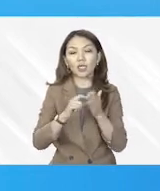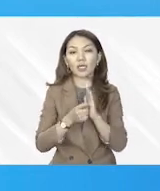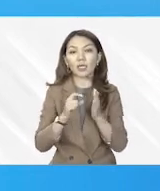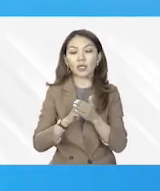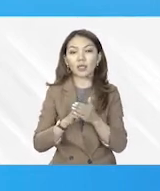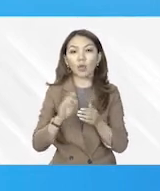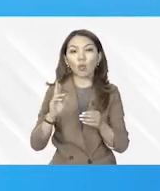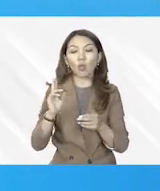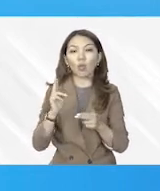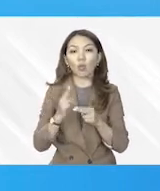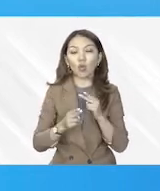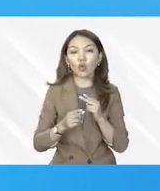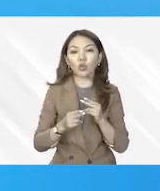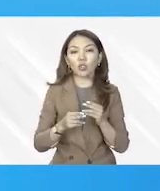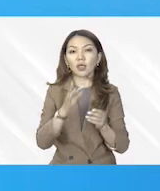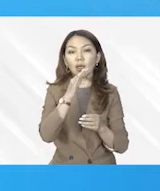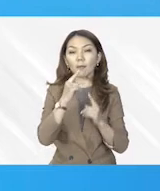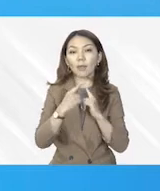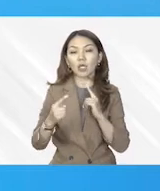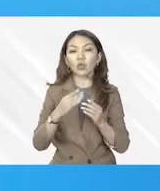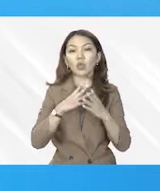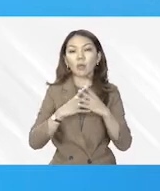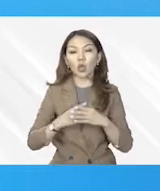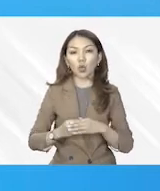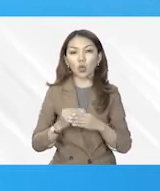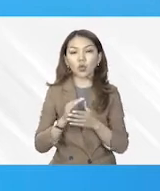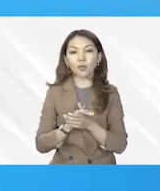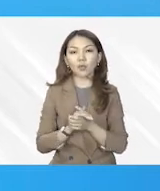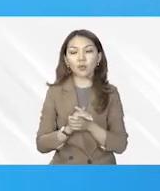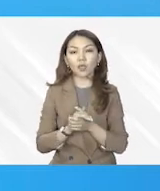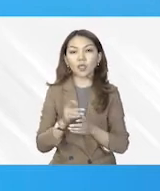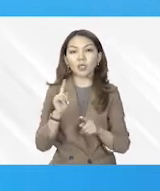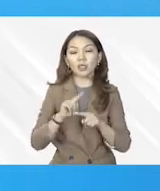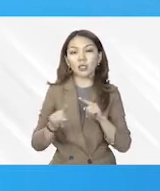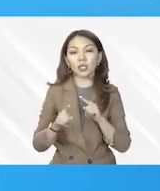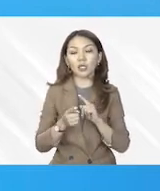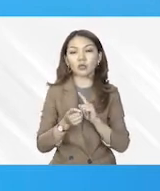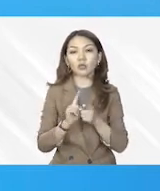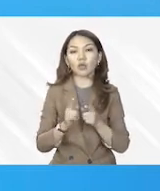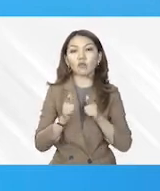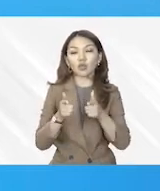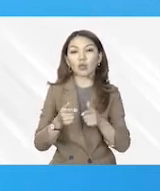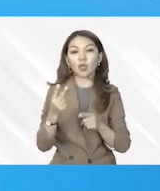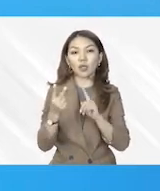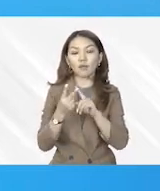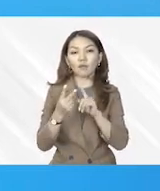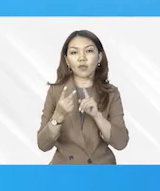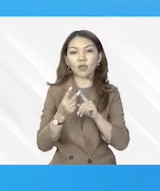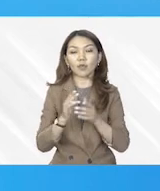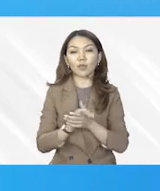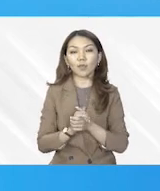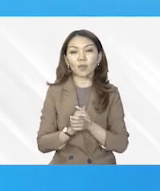периода покоя или сразу приступают ко второму делению мейоза. Мейоз 2